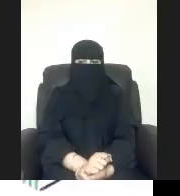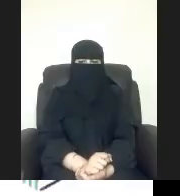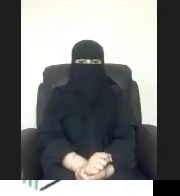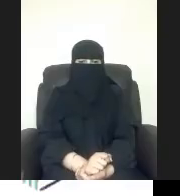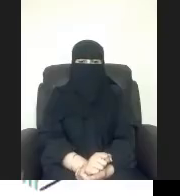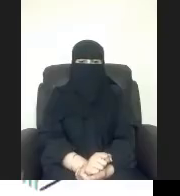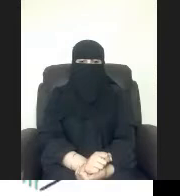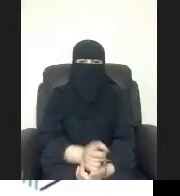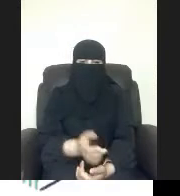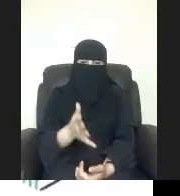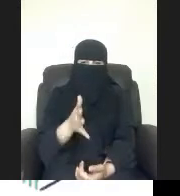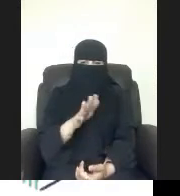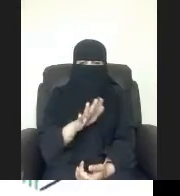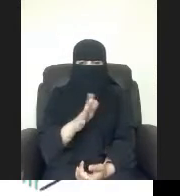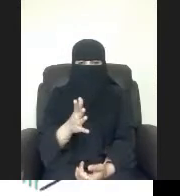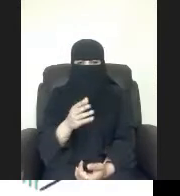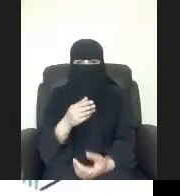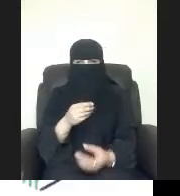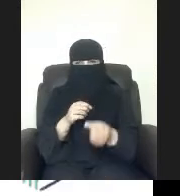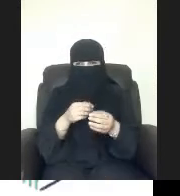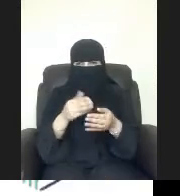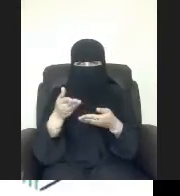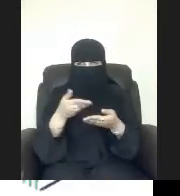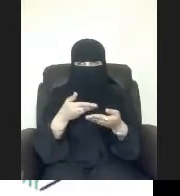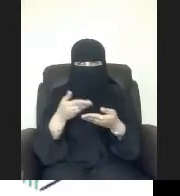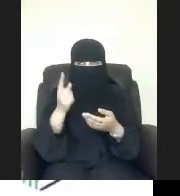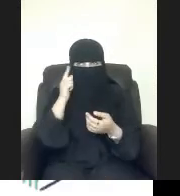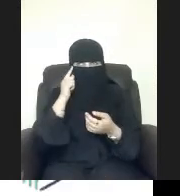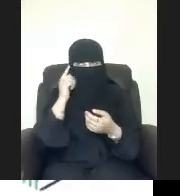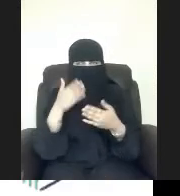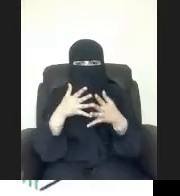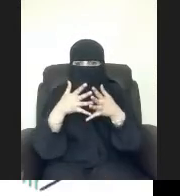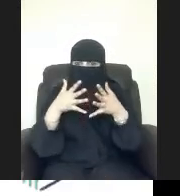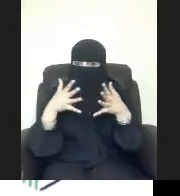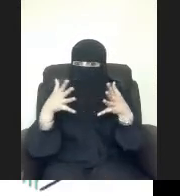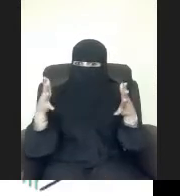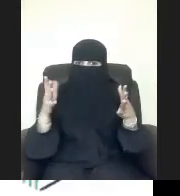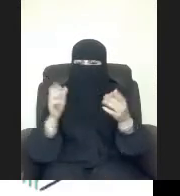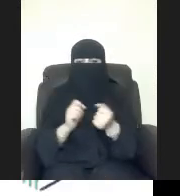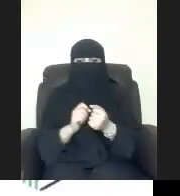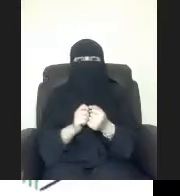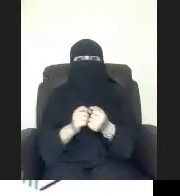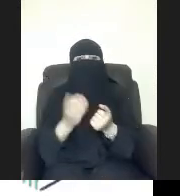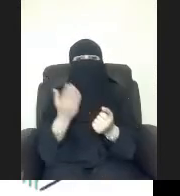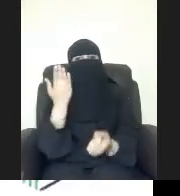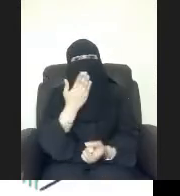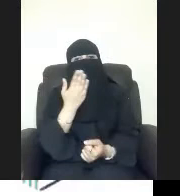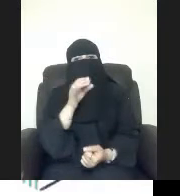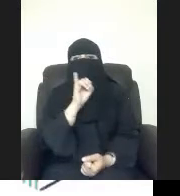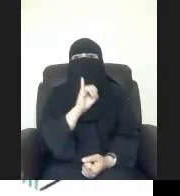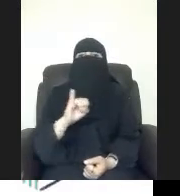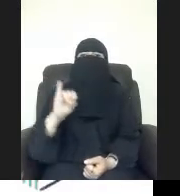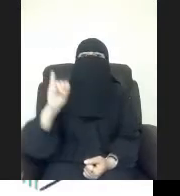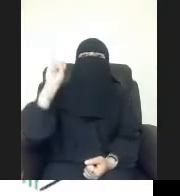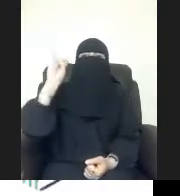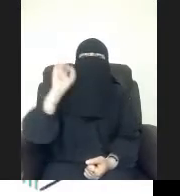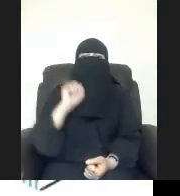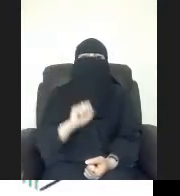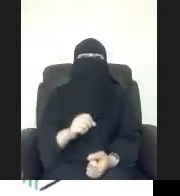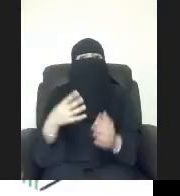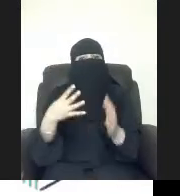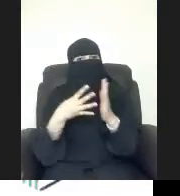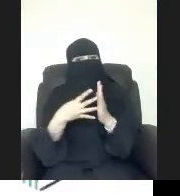وعندهم تمدد واسع مارست خلال دراسة ماجستير في جامعة روشستر، سها في ذاك الوقت من أميز